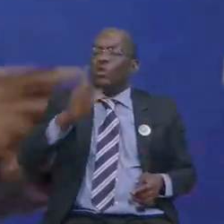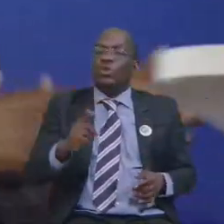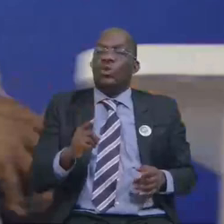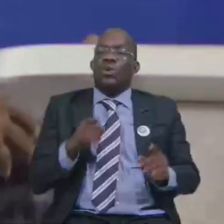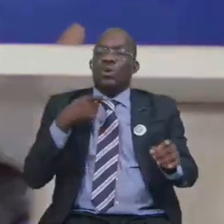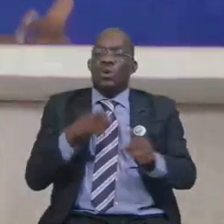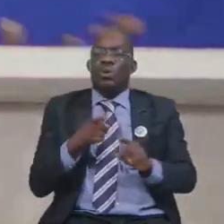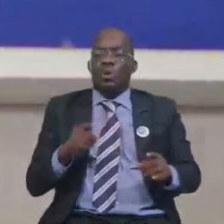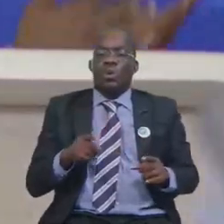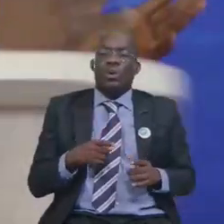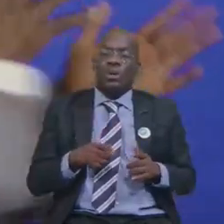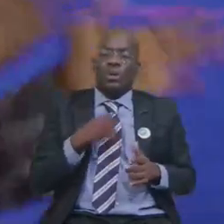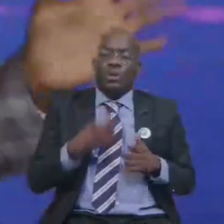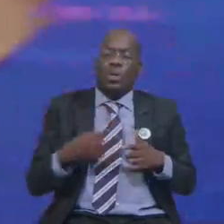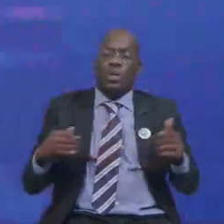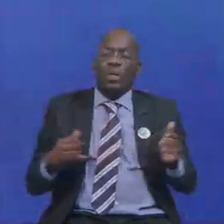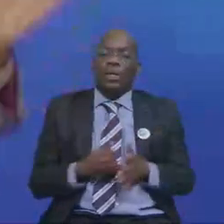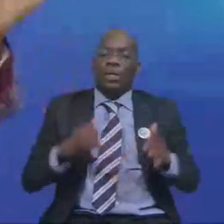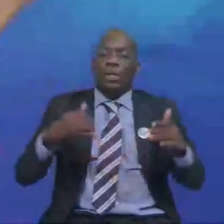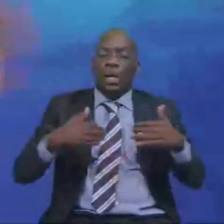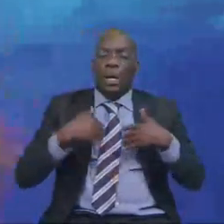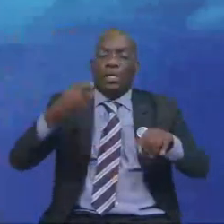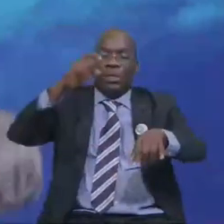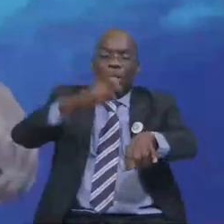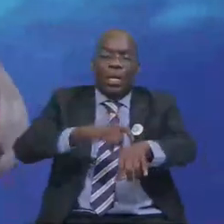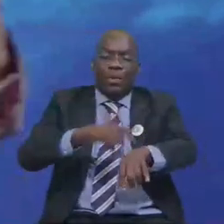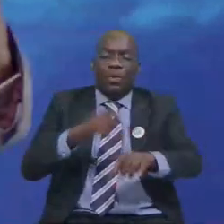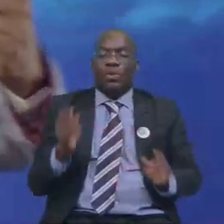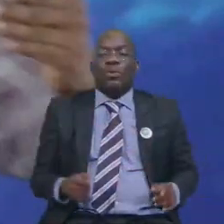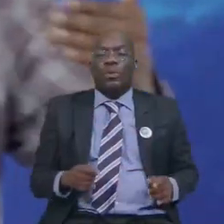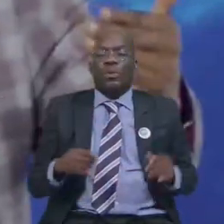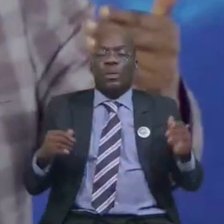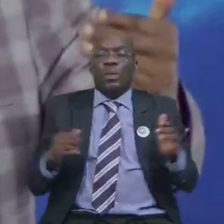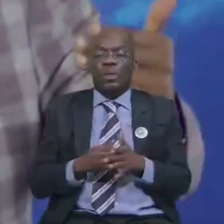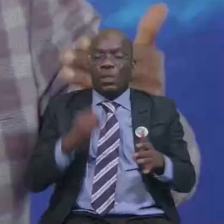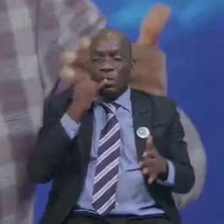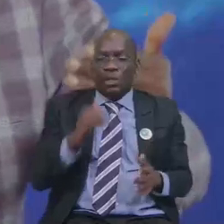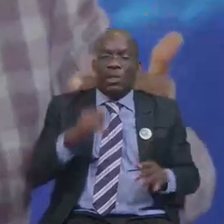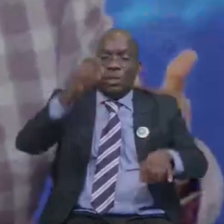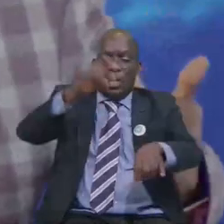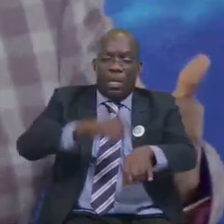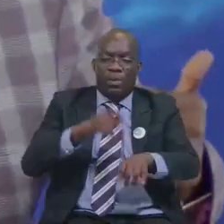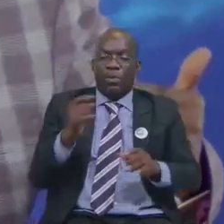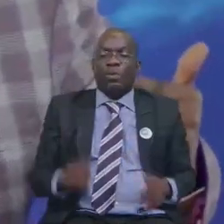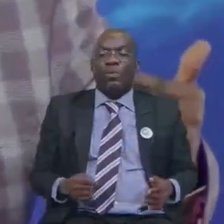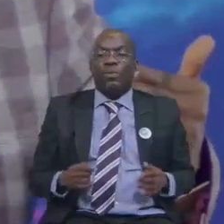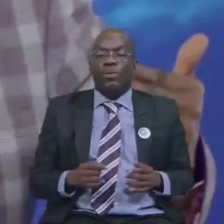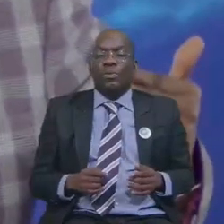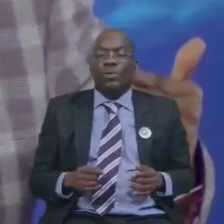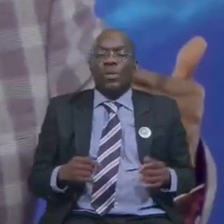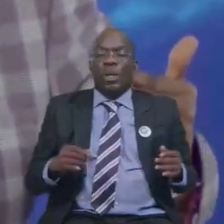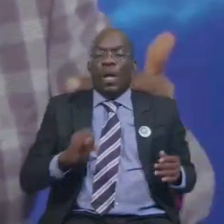fais et il sera temps alors de tester ça on test ça dans le temps parce que je vise